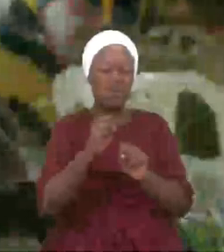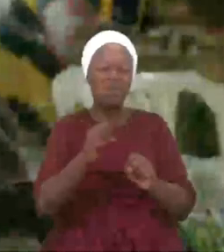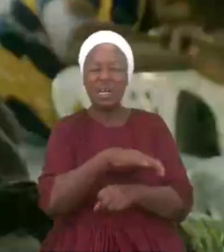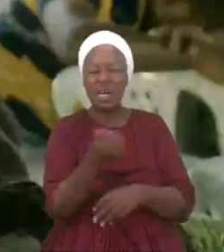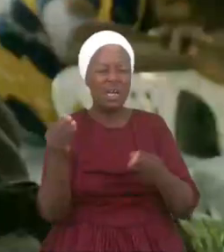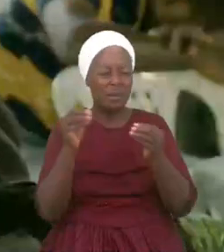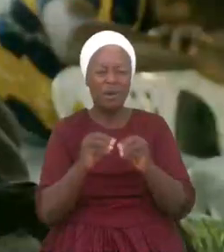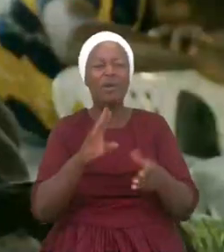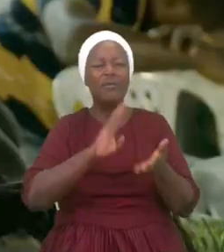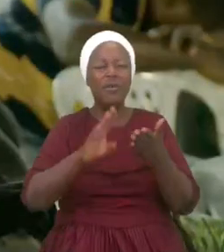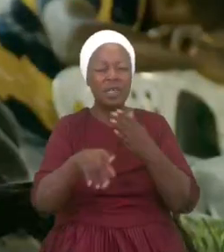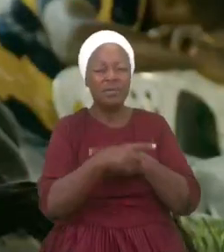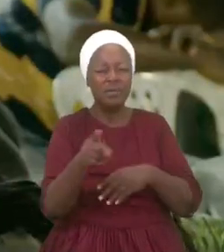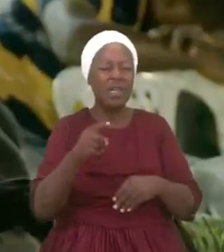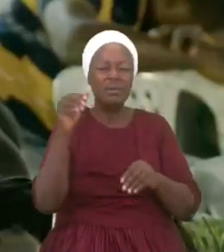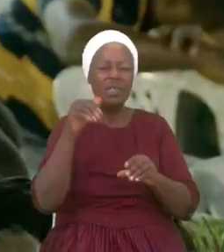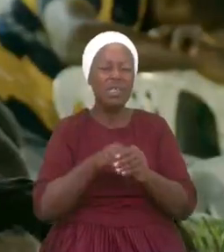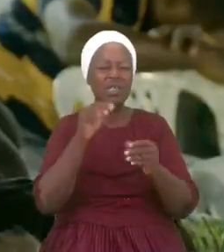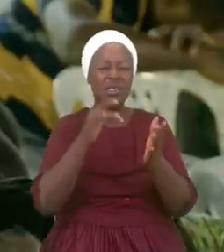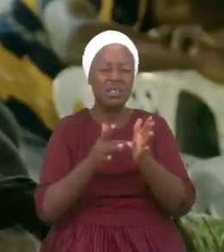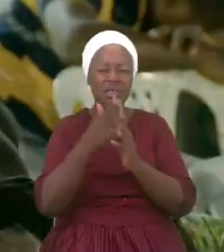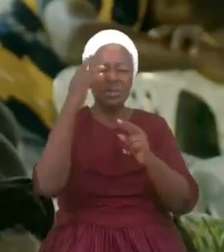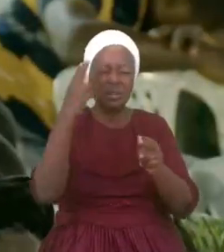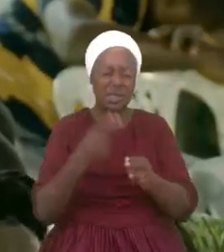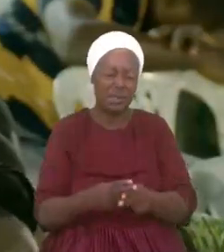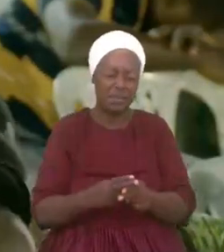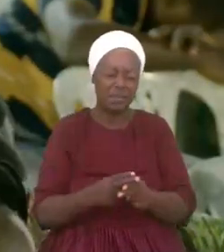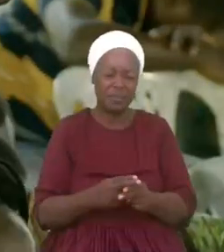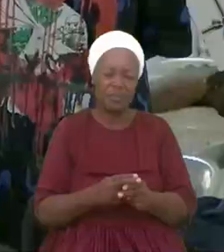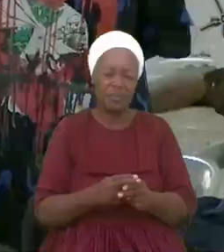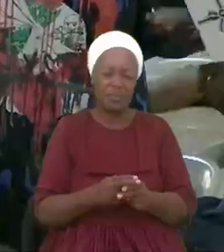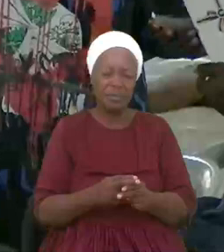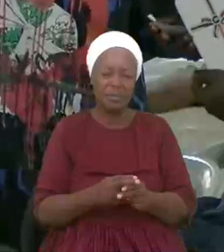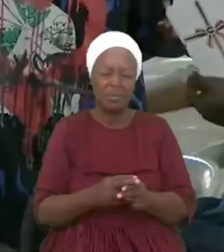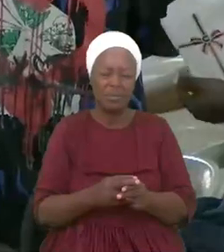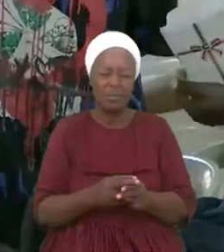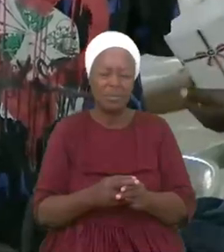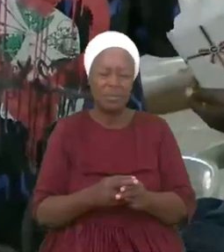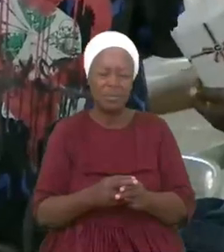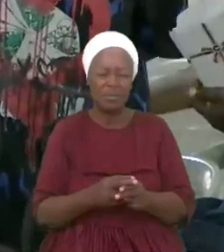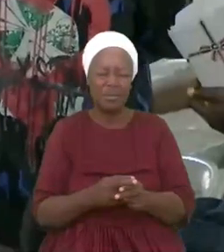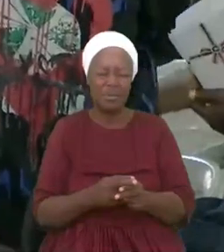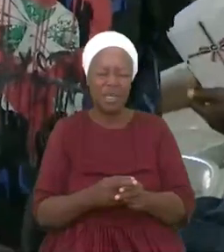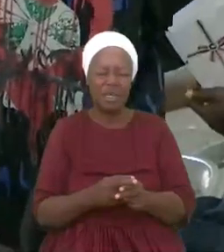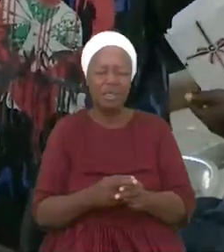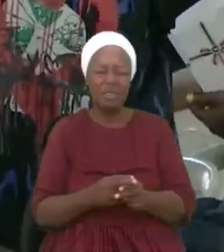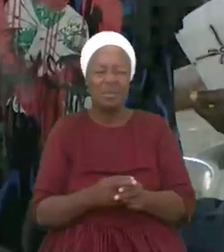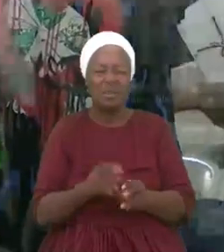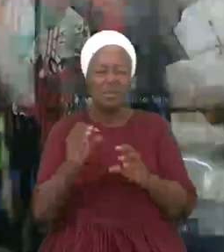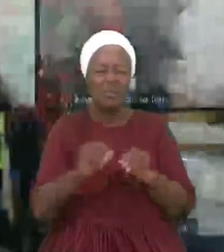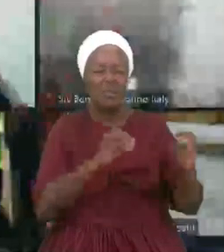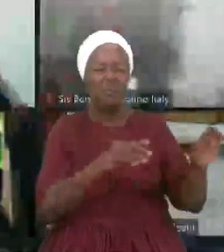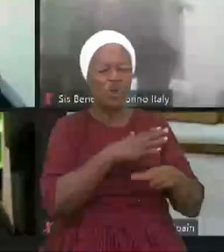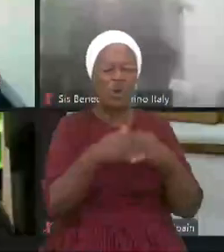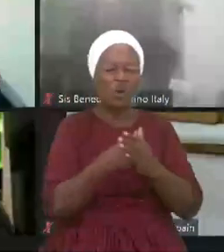tout qui ne lutte pas contre ta volonté et je prie que tu leur pardonnes au nom de Jésus Christ